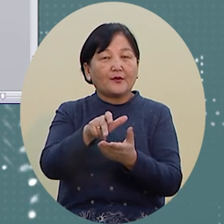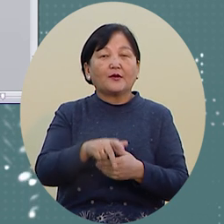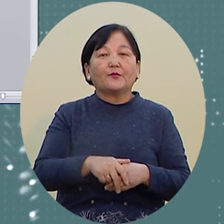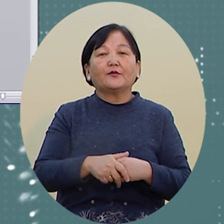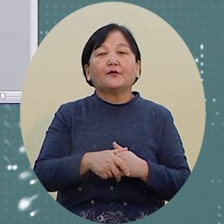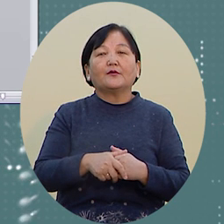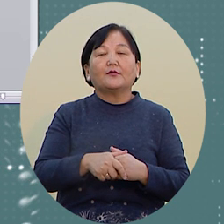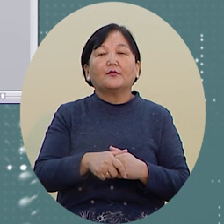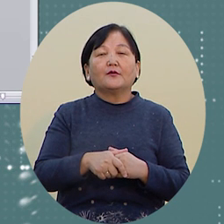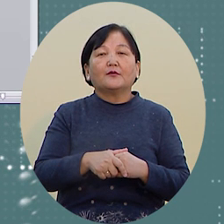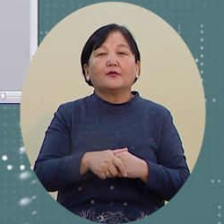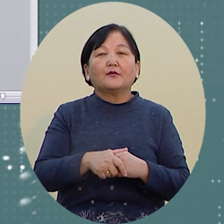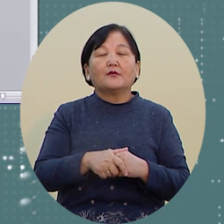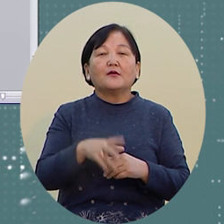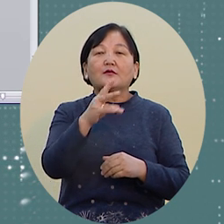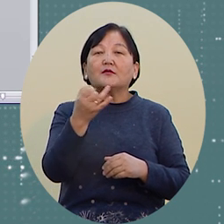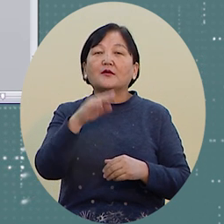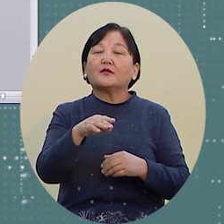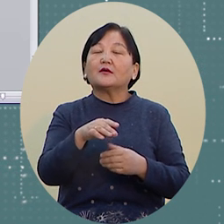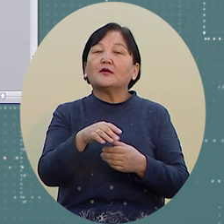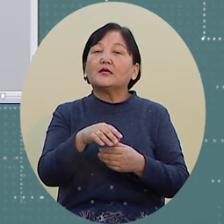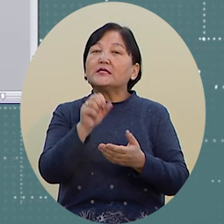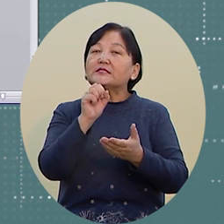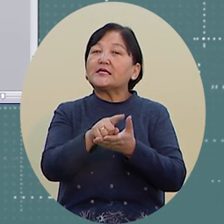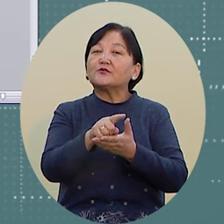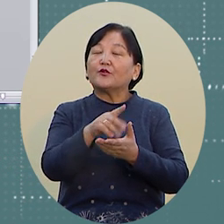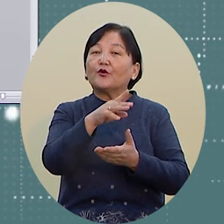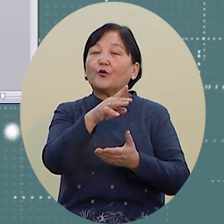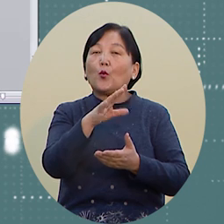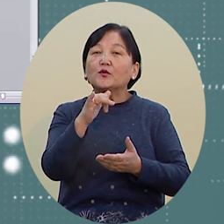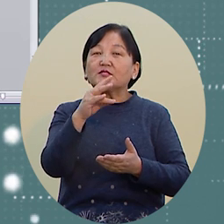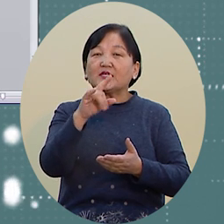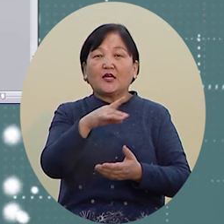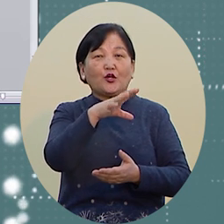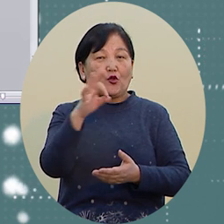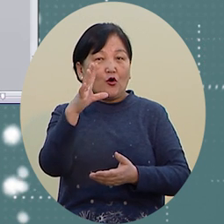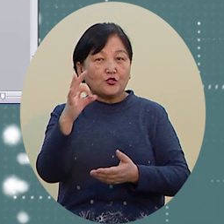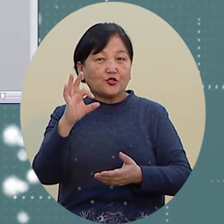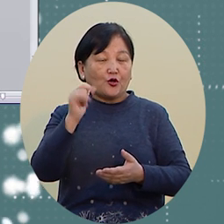дээрээ болохоор бүгдээрээ нийт зарцуулагдах усны тоо хэмжээ гэж бичнэ.